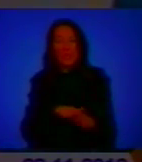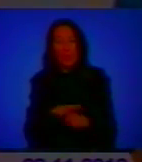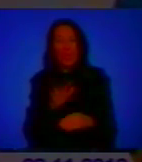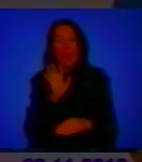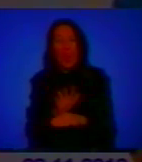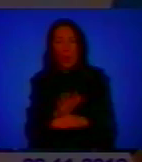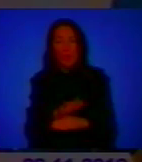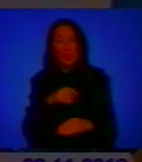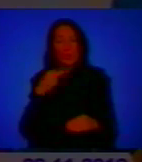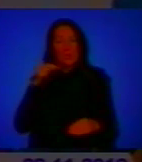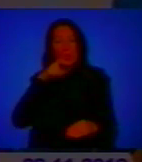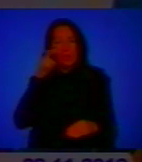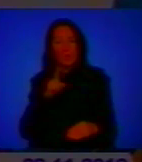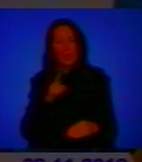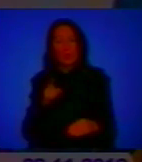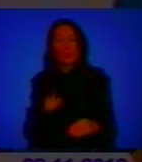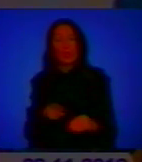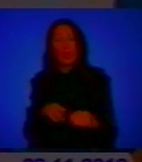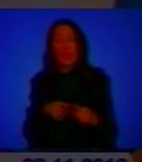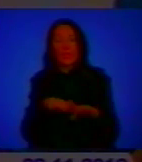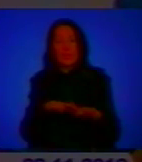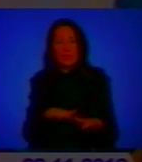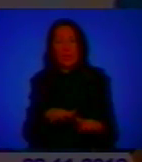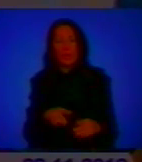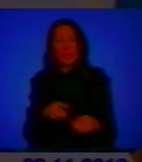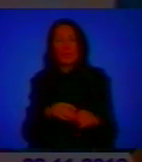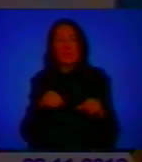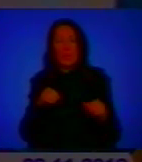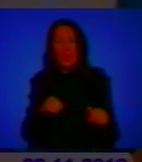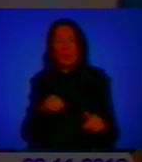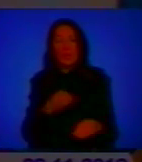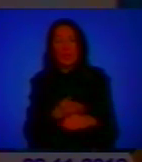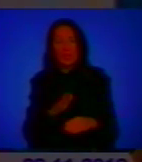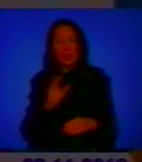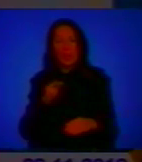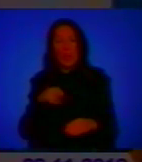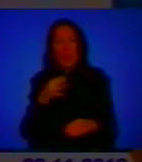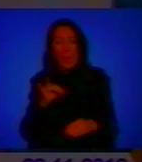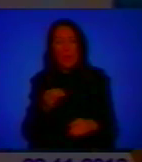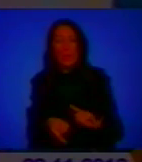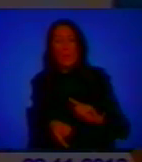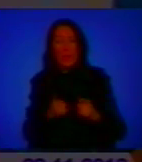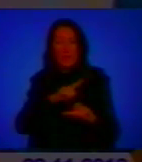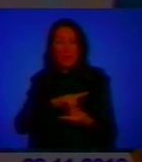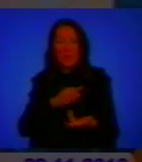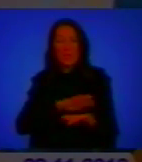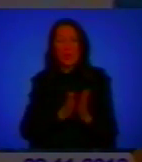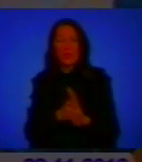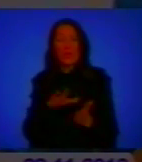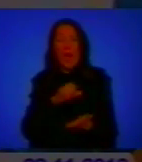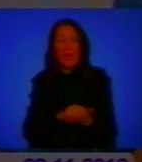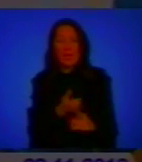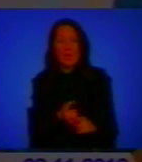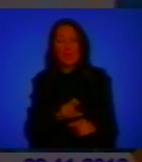України про невідкладні заходи щодо захисту власників земельних часток паїв. Тобто перекладання договорів оренди більше